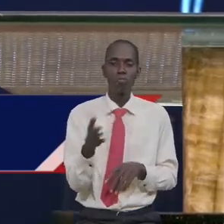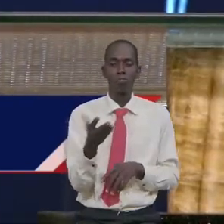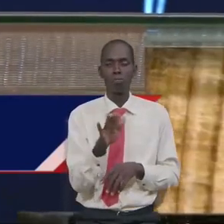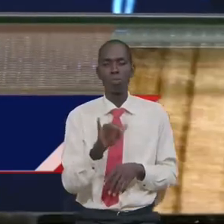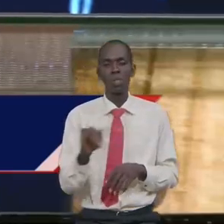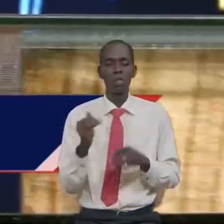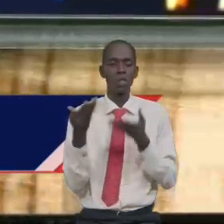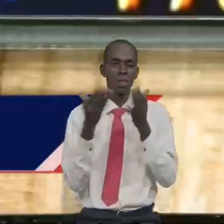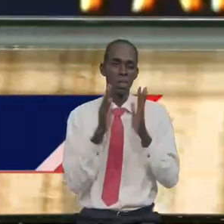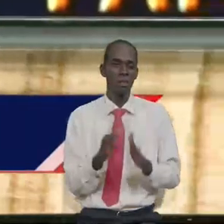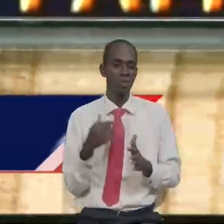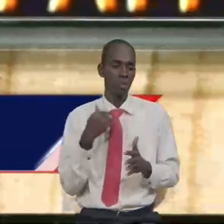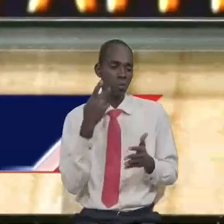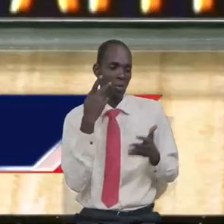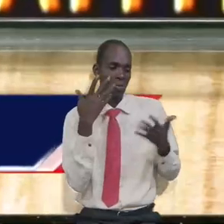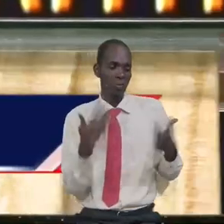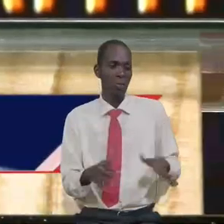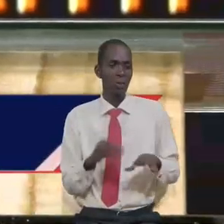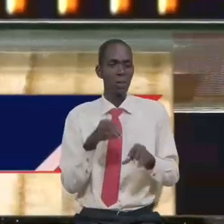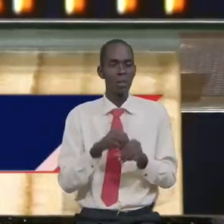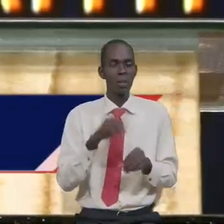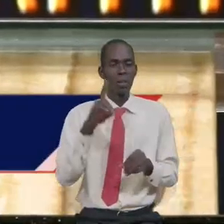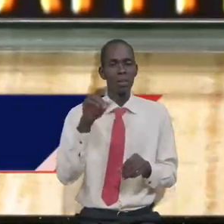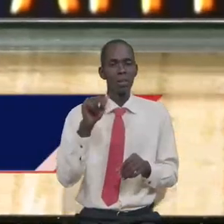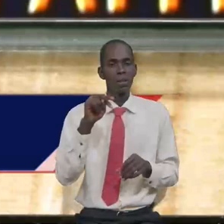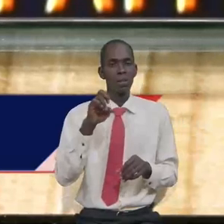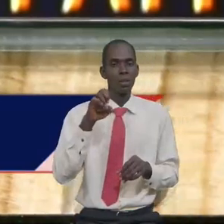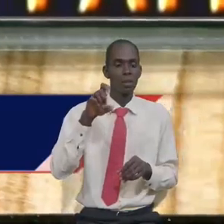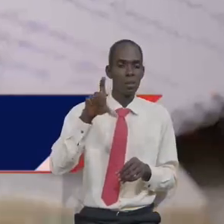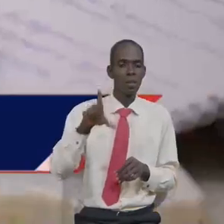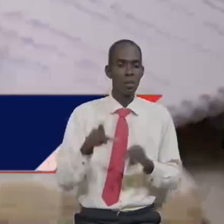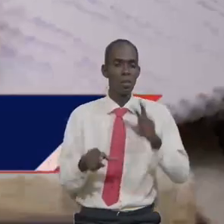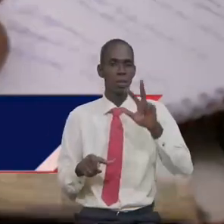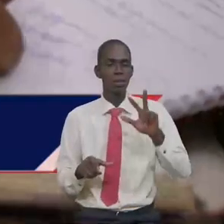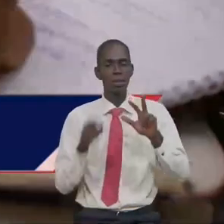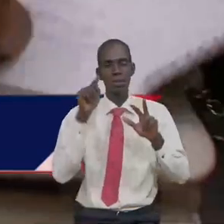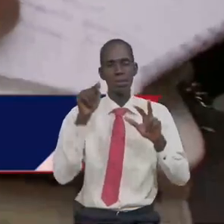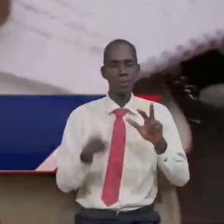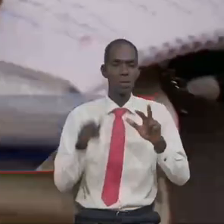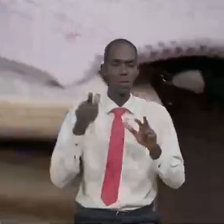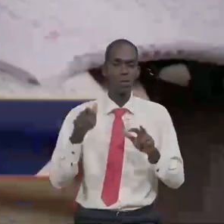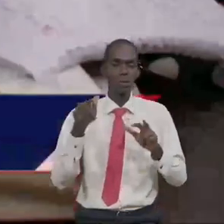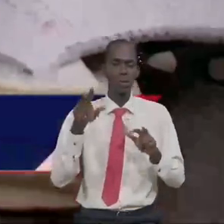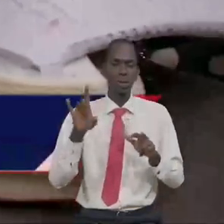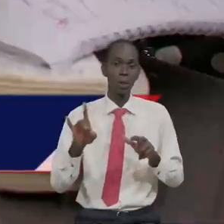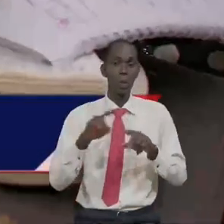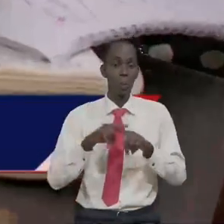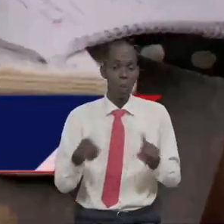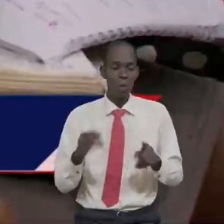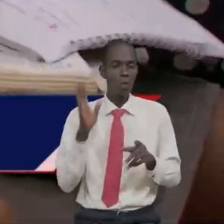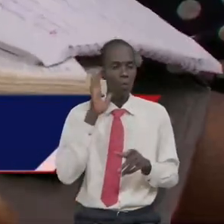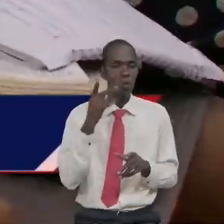compromettants de Dieu. On a lu Daniel 3, 28. Voyons Daniel 6.